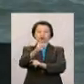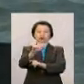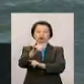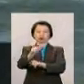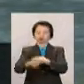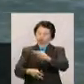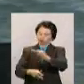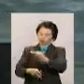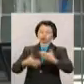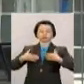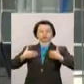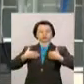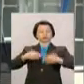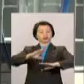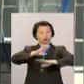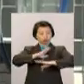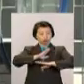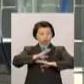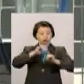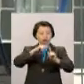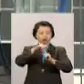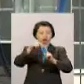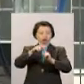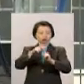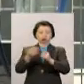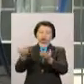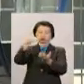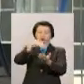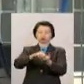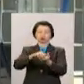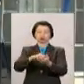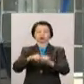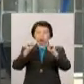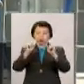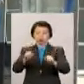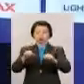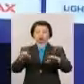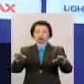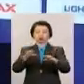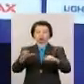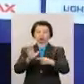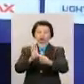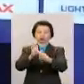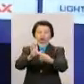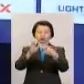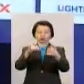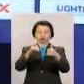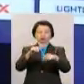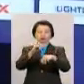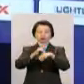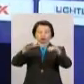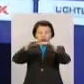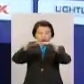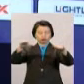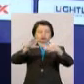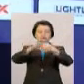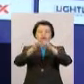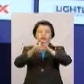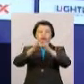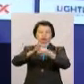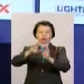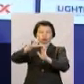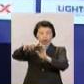Shazrin khususnya puas hati apabila sekali lagi dapat membuat penampilan di pentas Olimpik.